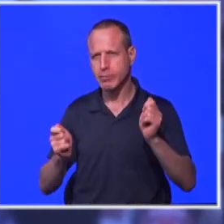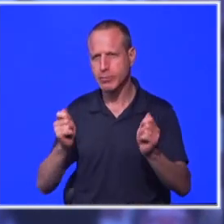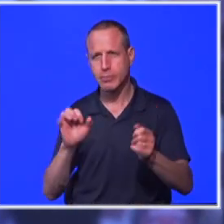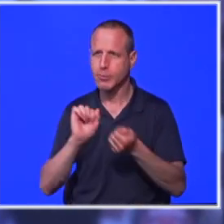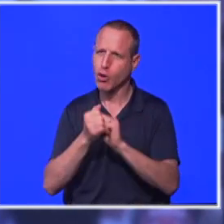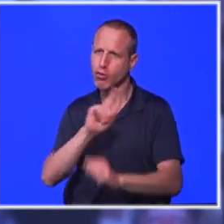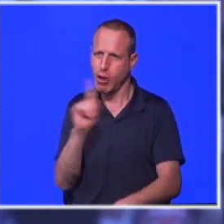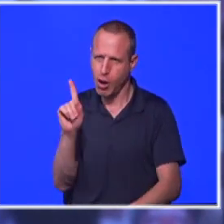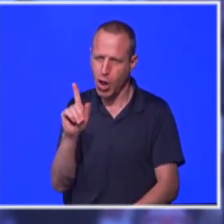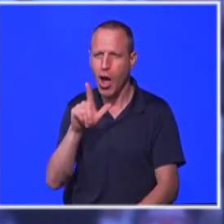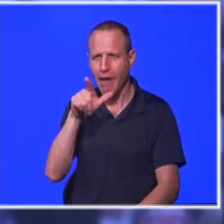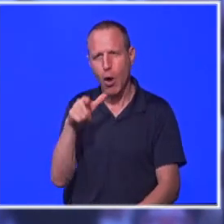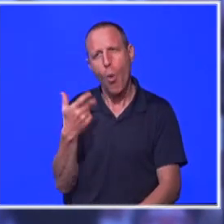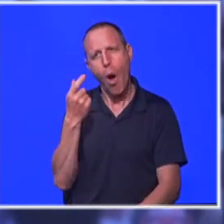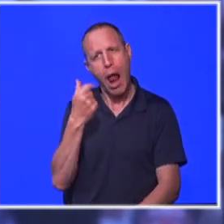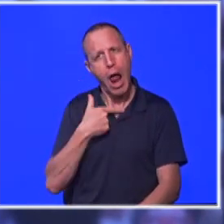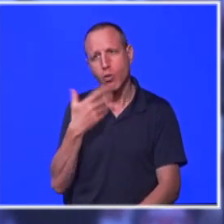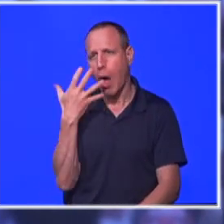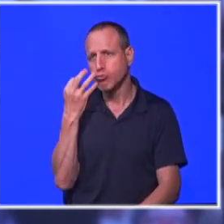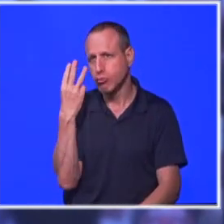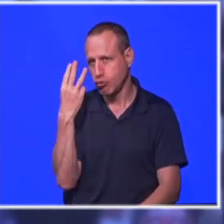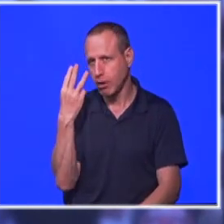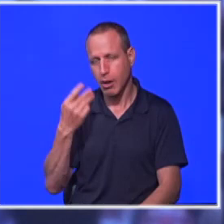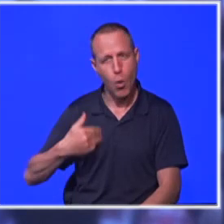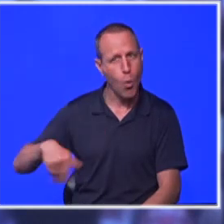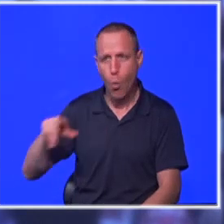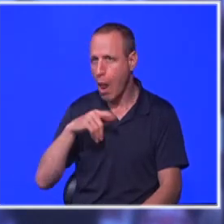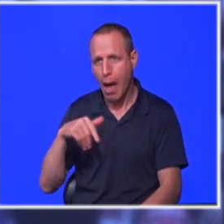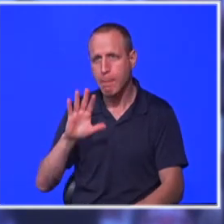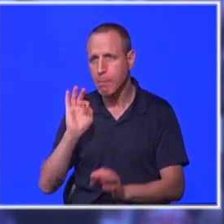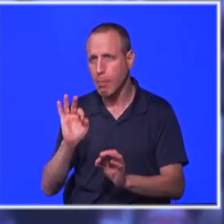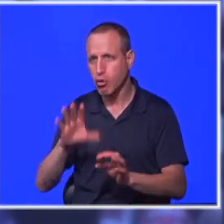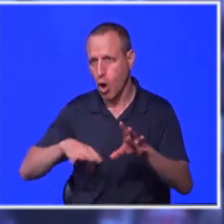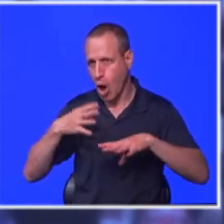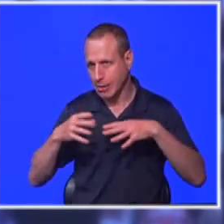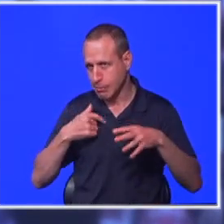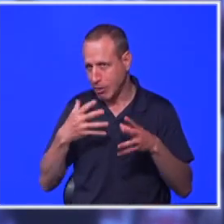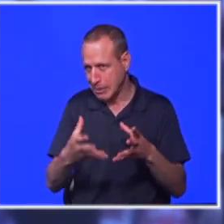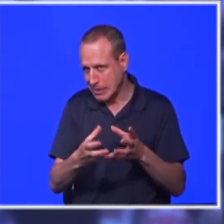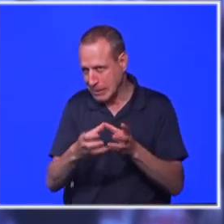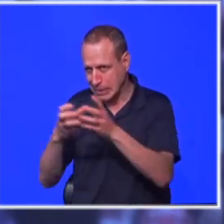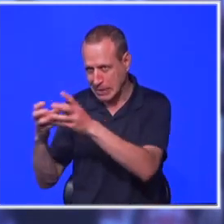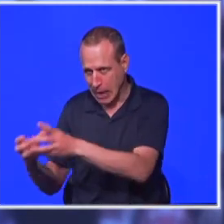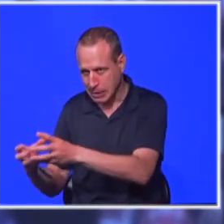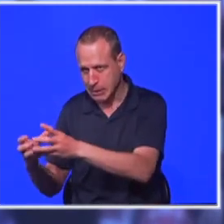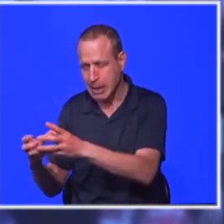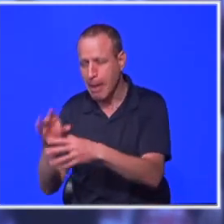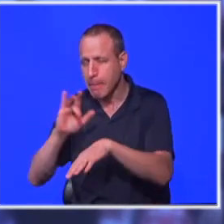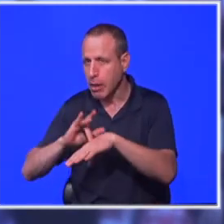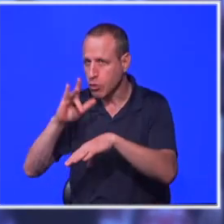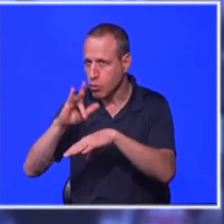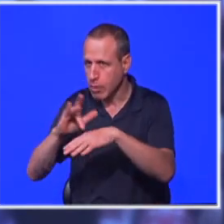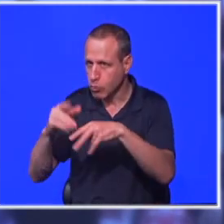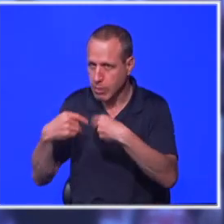או שלא, אבל הוא עלה לנו 50 שקלים, ופה כולם, מה זה, כועסים עליי שהזזתי אותו בעדינות, בעדינות